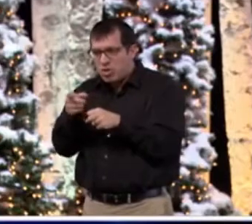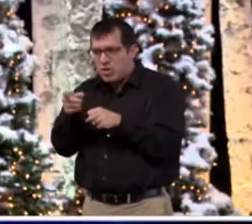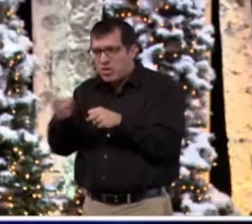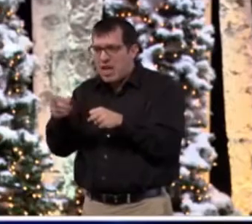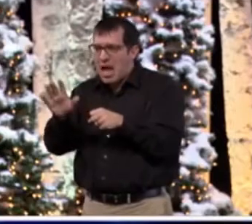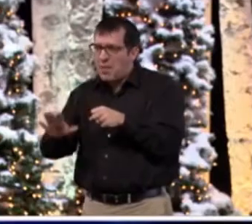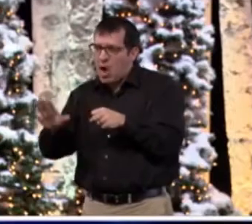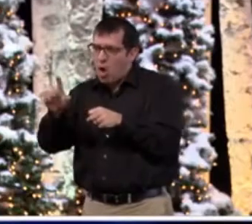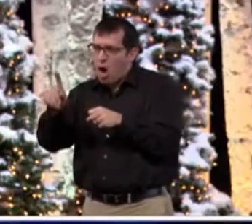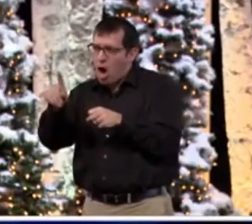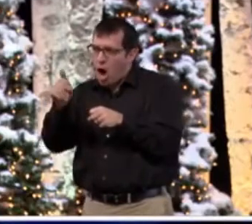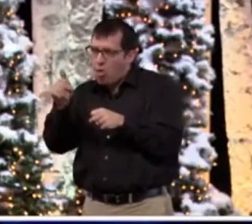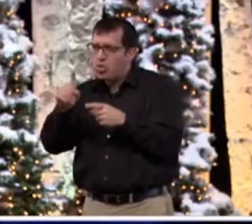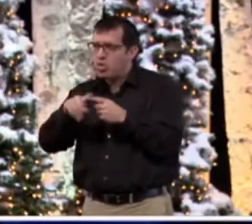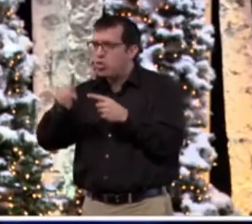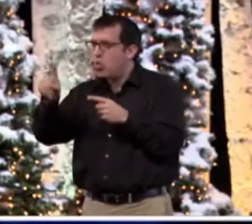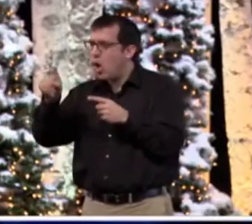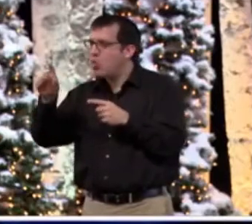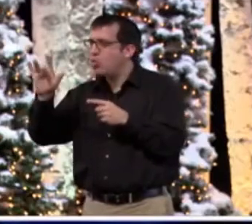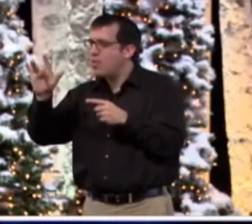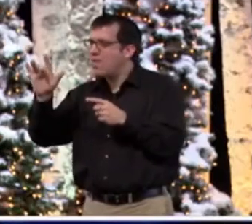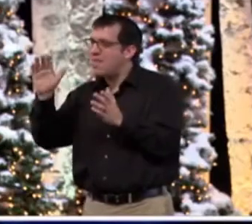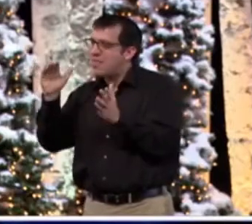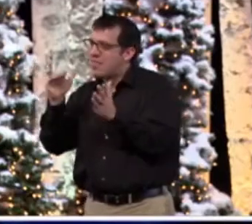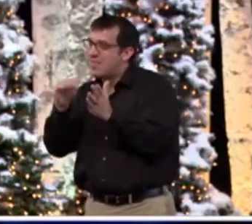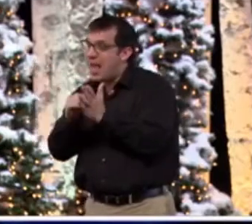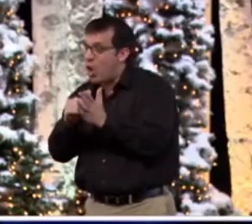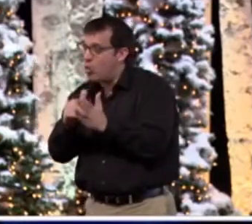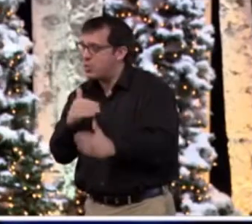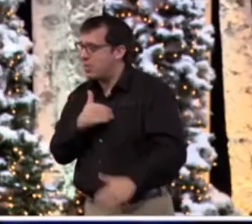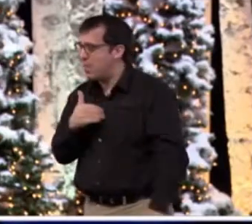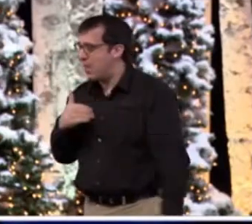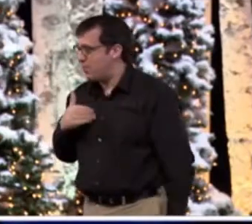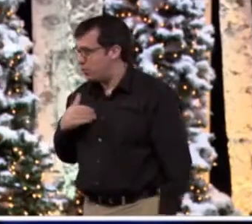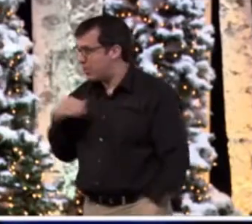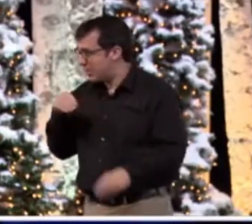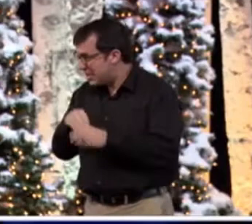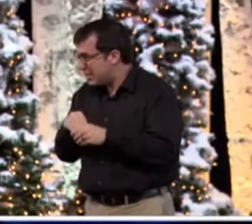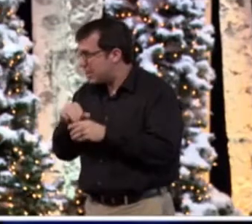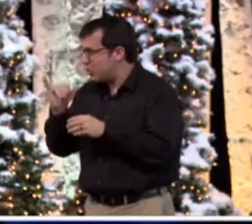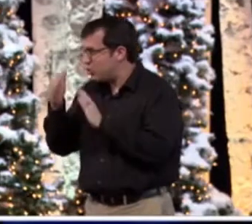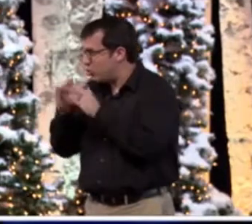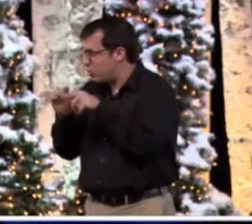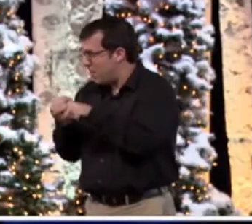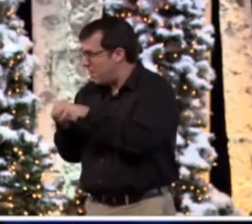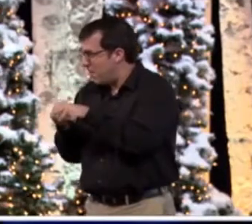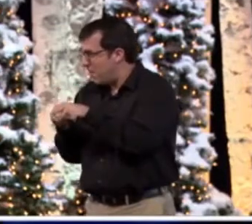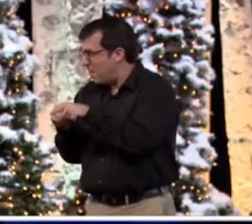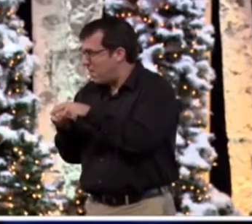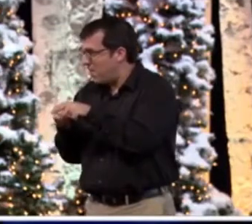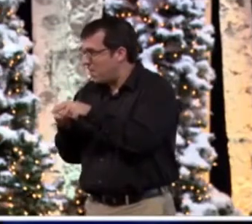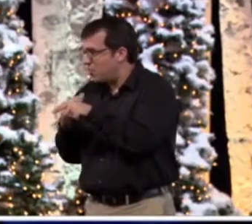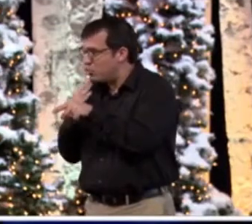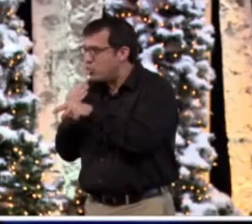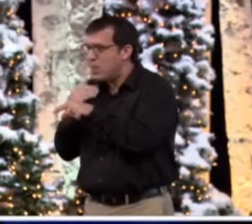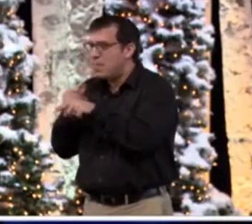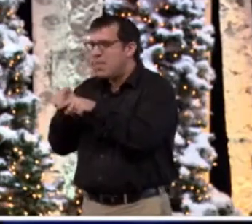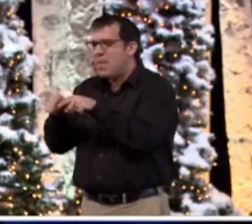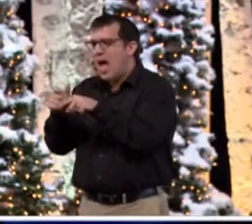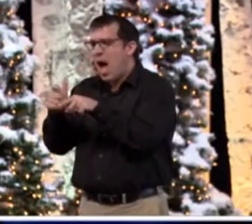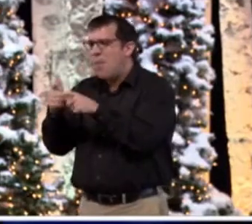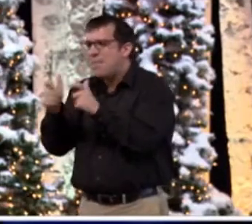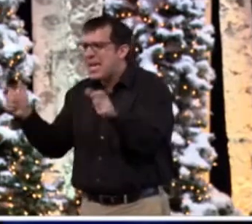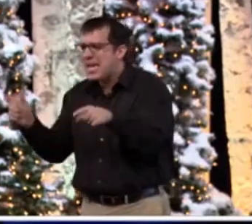1,00,000 देखि 1,20,000 विश्वासीहरू थिए। तपाईँ भन्नुहोला यरुसलेम कति ठुलो थियो र यसको जनसङ्ख्या 2,50,000